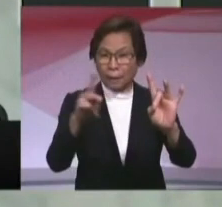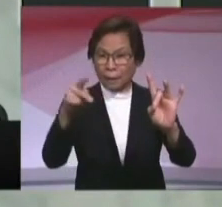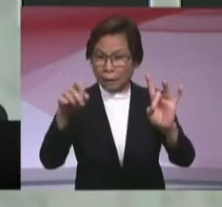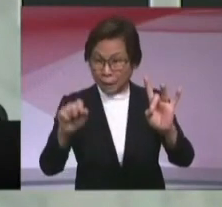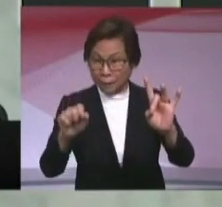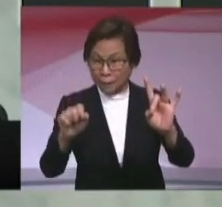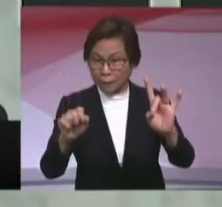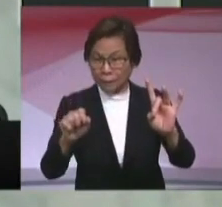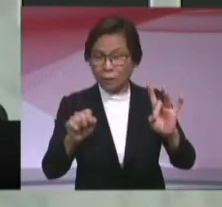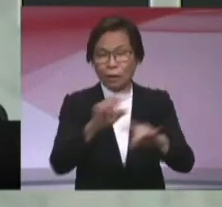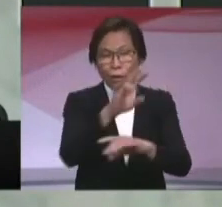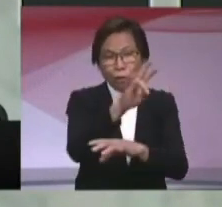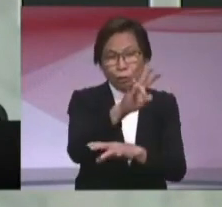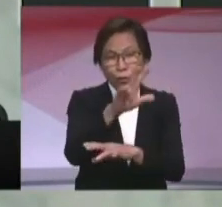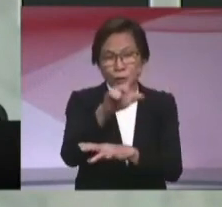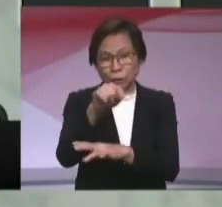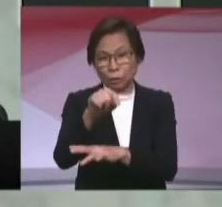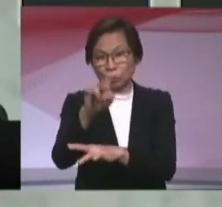kes iaitu